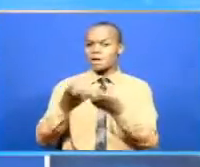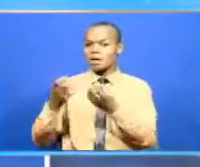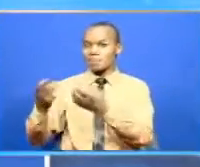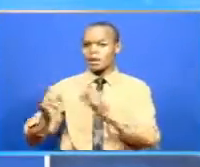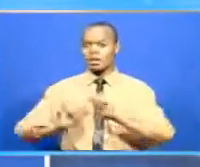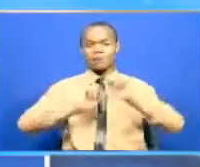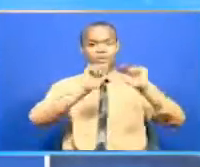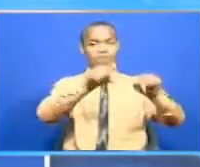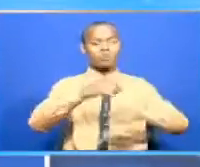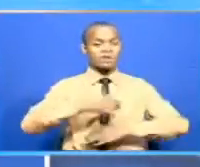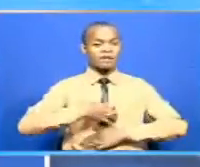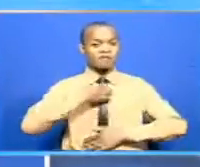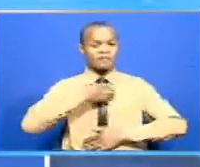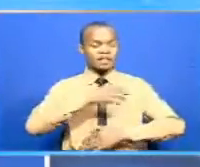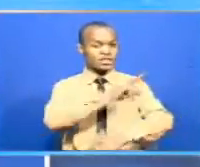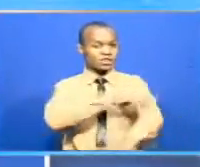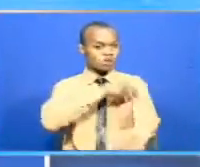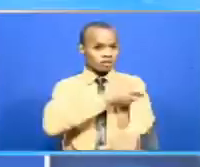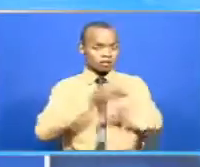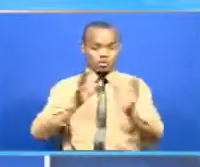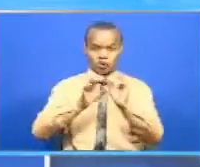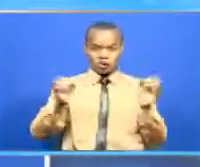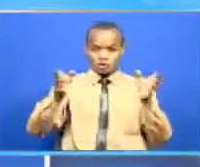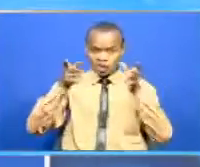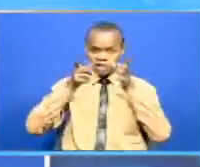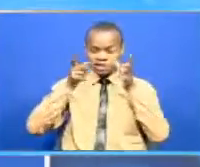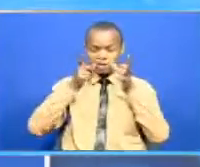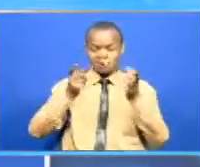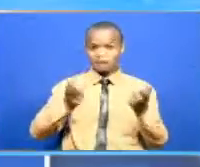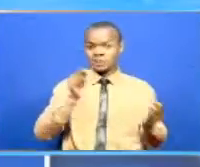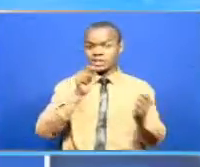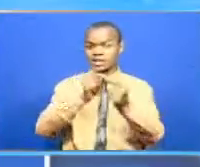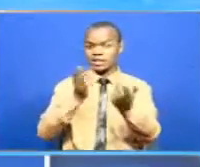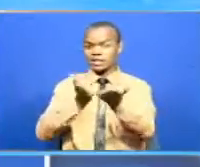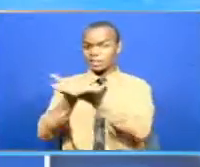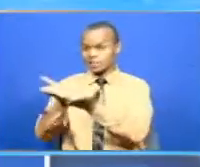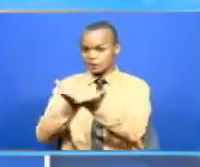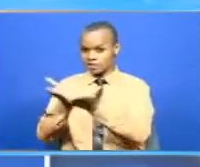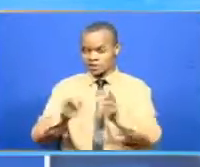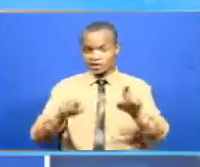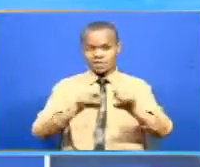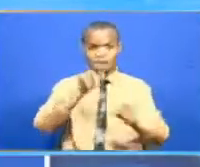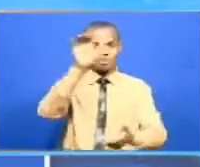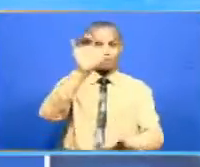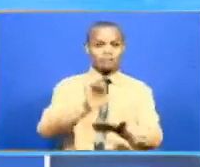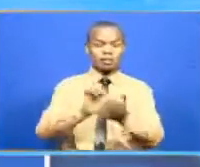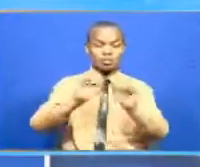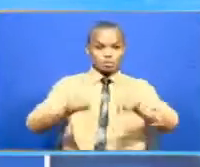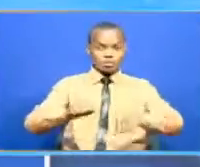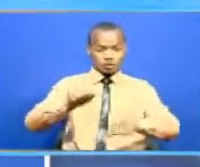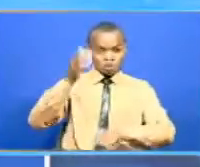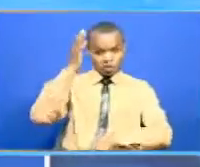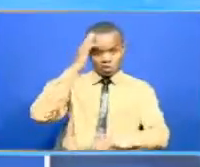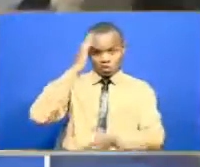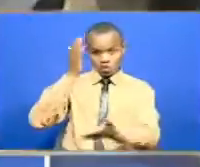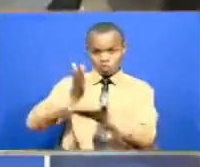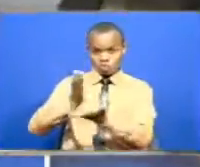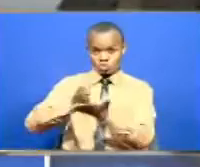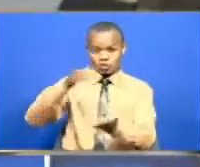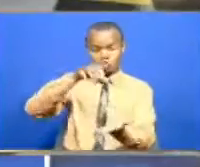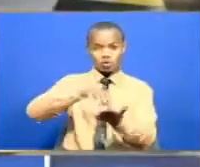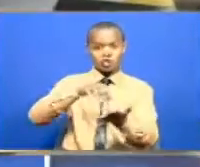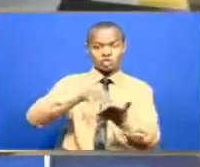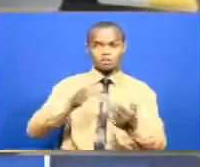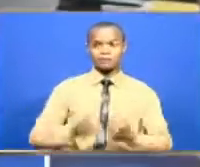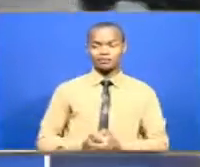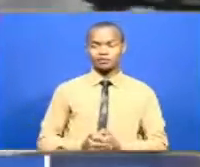HIV testing services. And therefore there's a decline in knowing the true status when it comes to HIV.